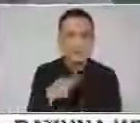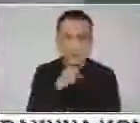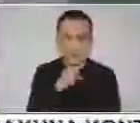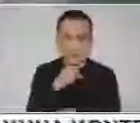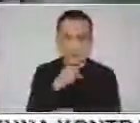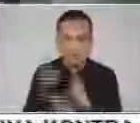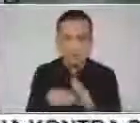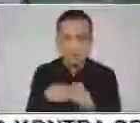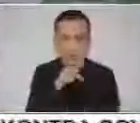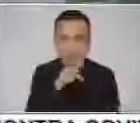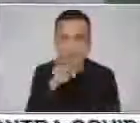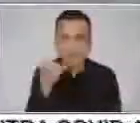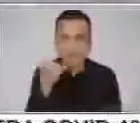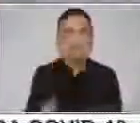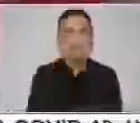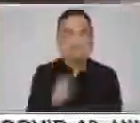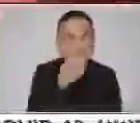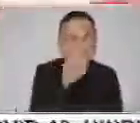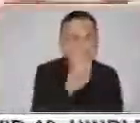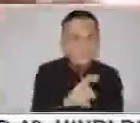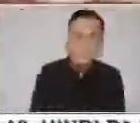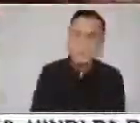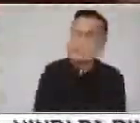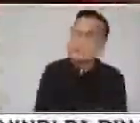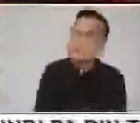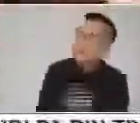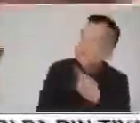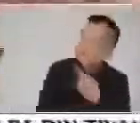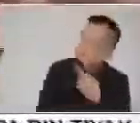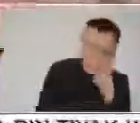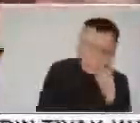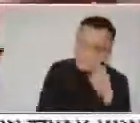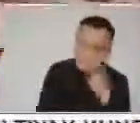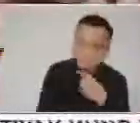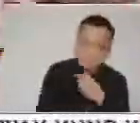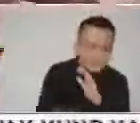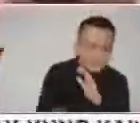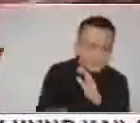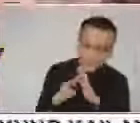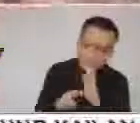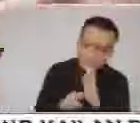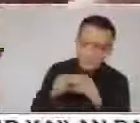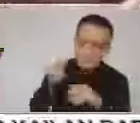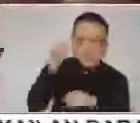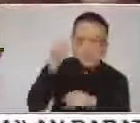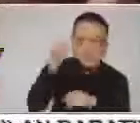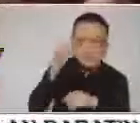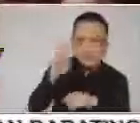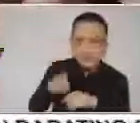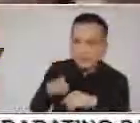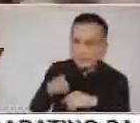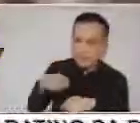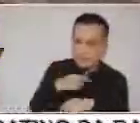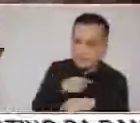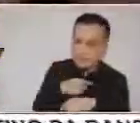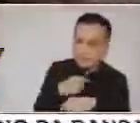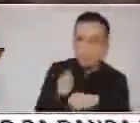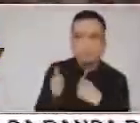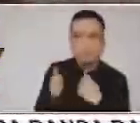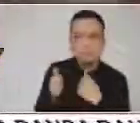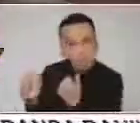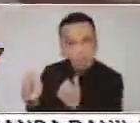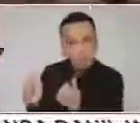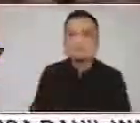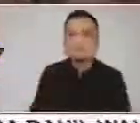sa Litex Market. Yung buo datin ay 160 pesos ang kada kilo. Habang yung choice cuts naman, tulad